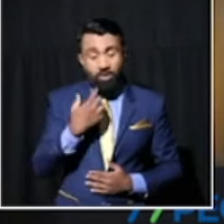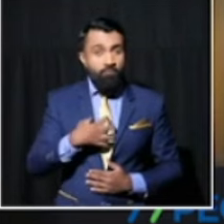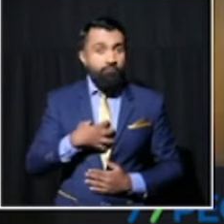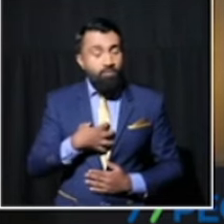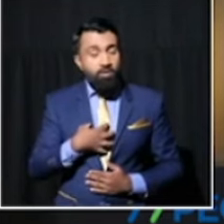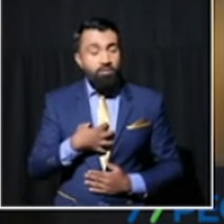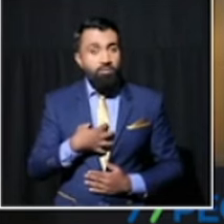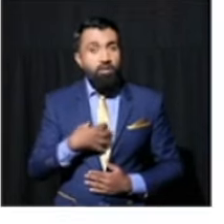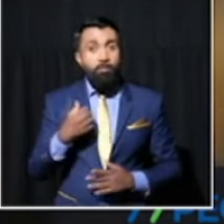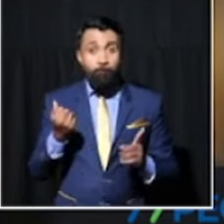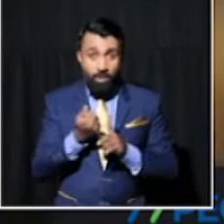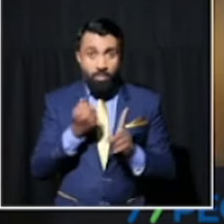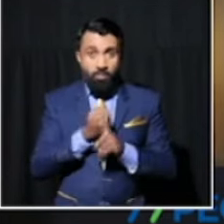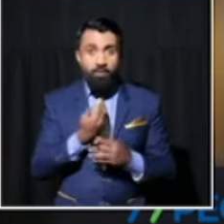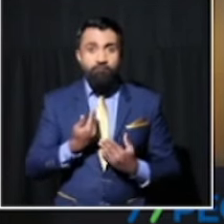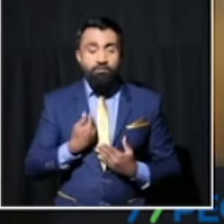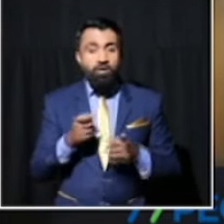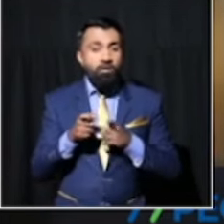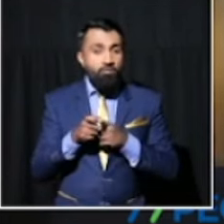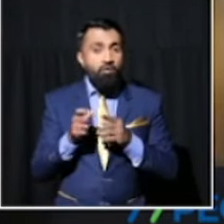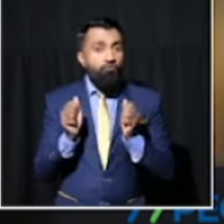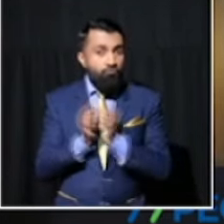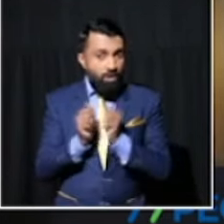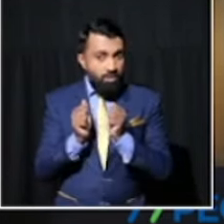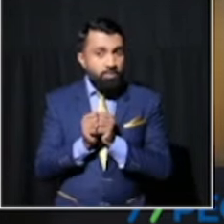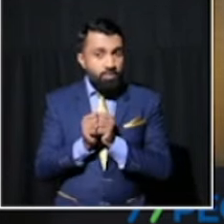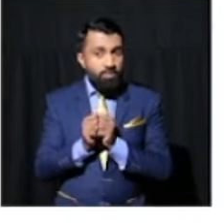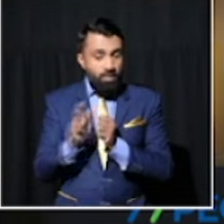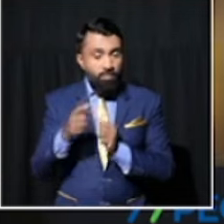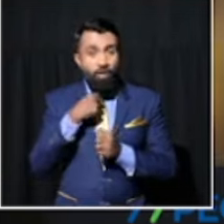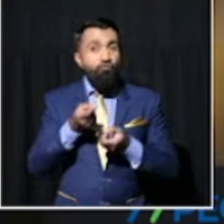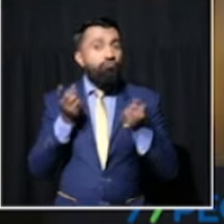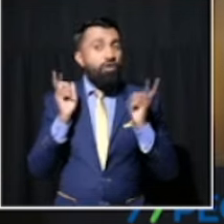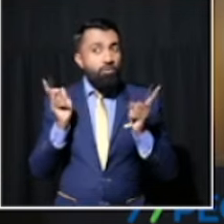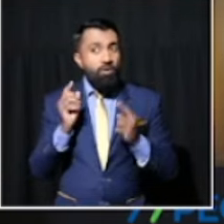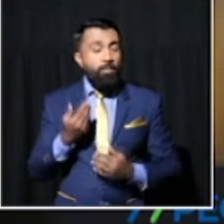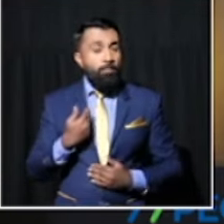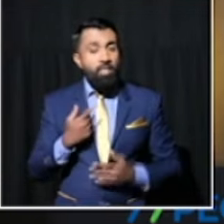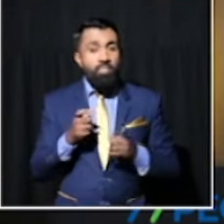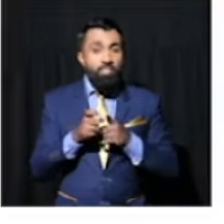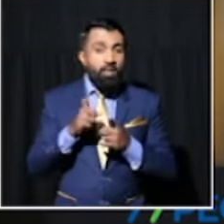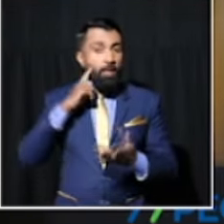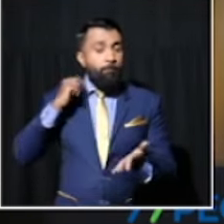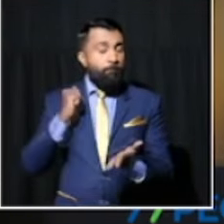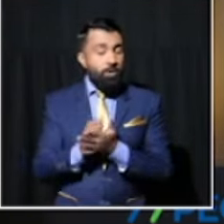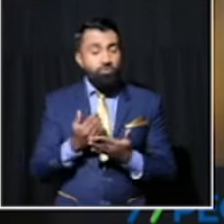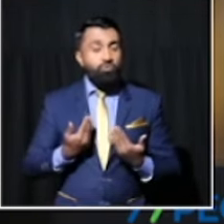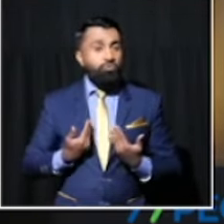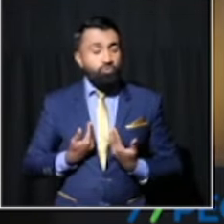අත්තිස්සෙන් බලපෑම් සිද්ධ වුණා වෘත්තිමය තත්ත්වේ සම්පූර්ණයෙන්ම විහිළුවට පත් වුණා මම දැඩි අපහසුතාවයකට පත් වුණා